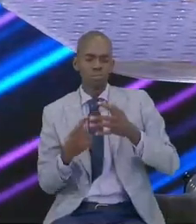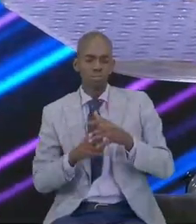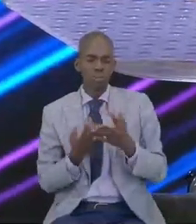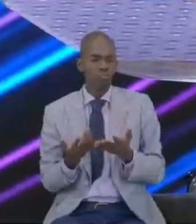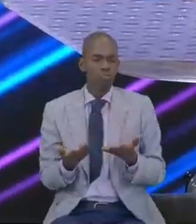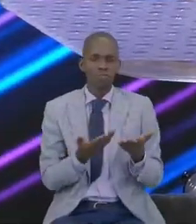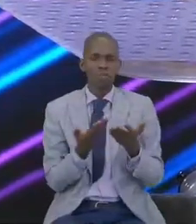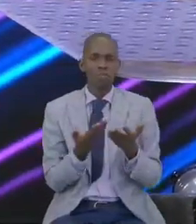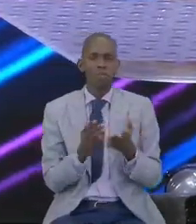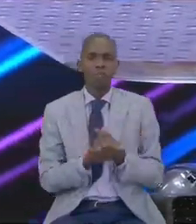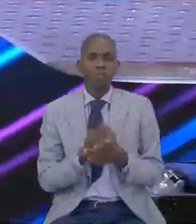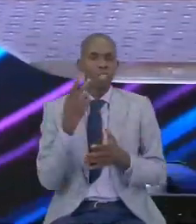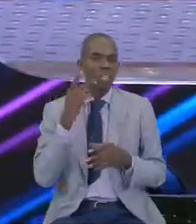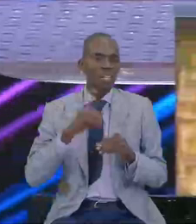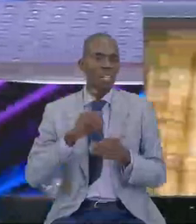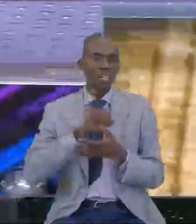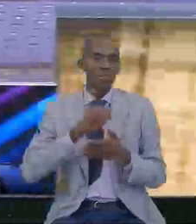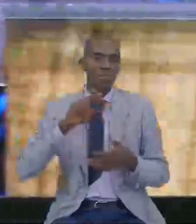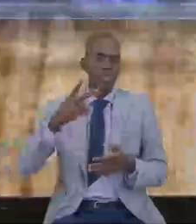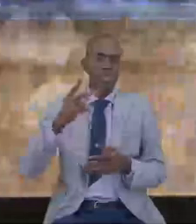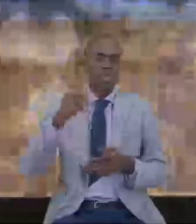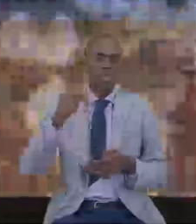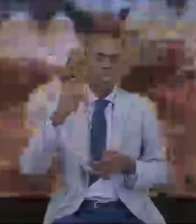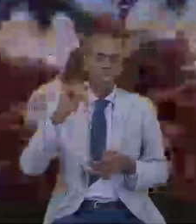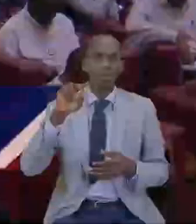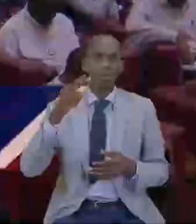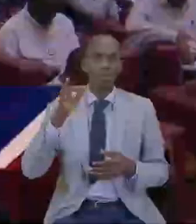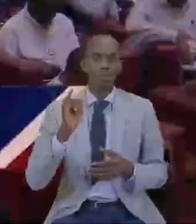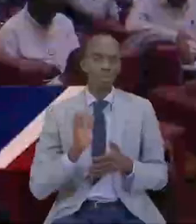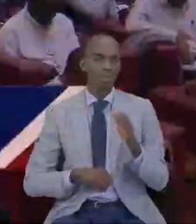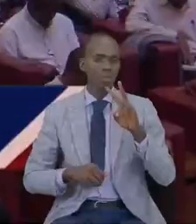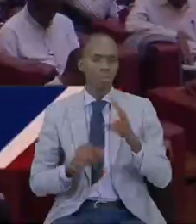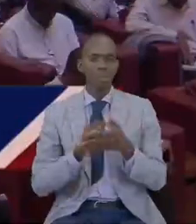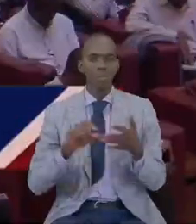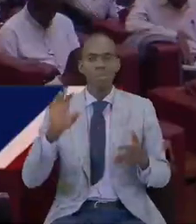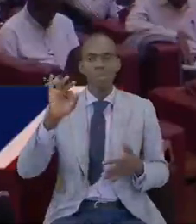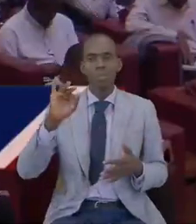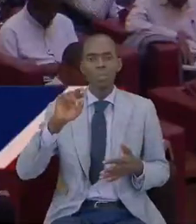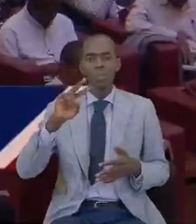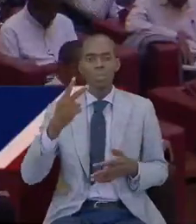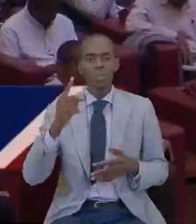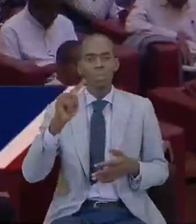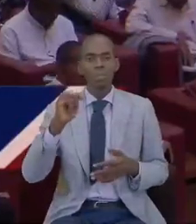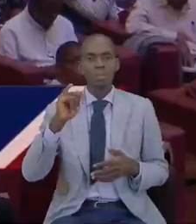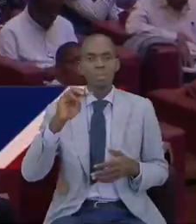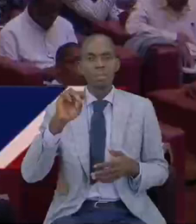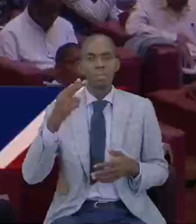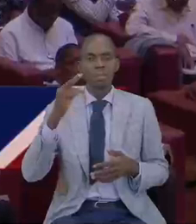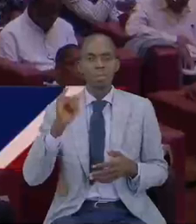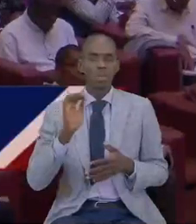nous dit en 2 Timothée au chapitre 2, lisons pas du verset 19. 2 Timothée chapitre 2,